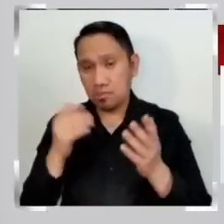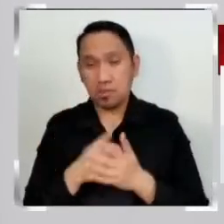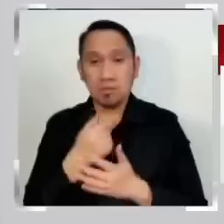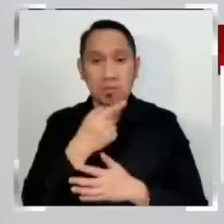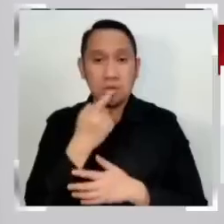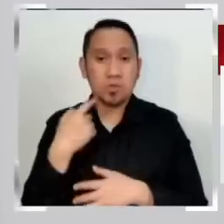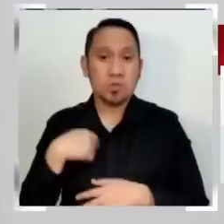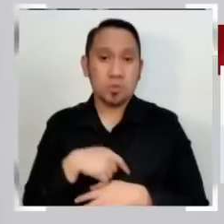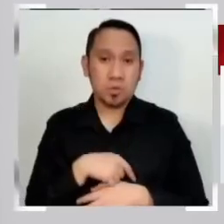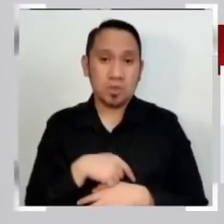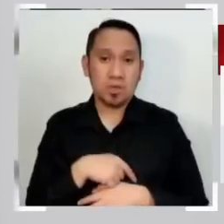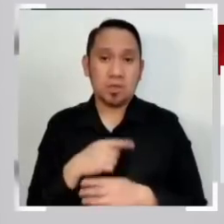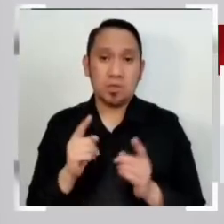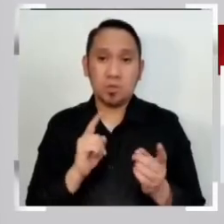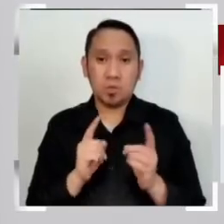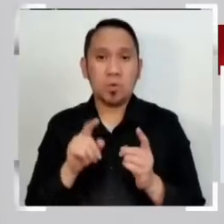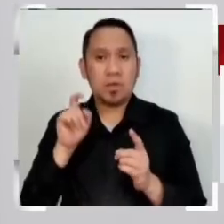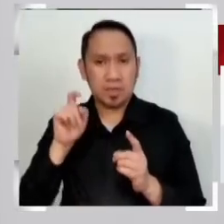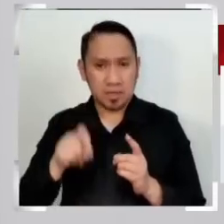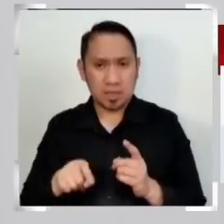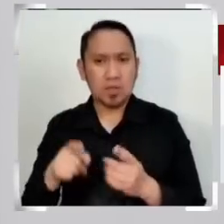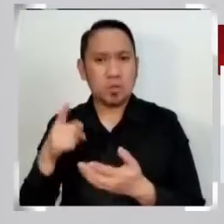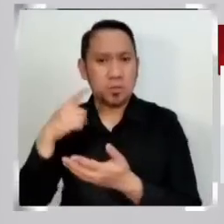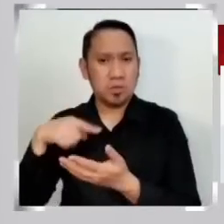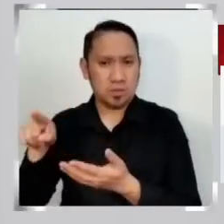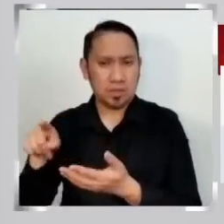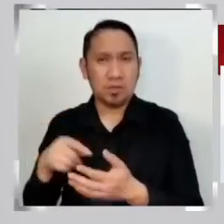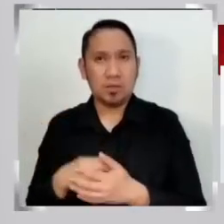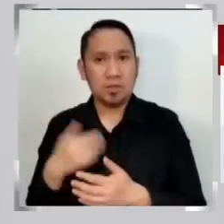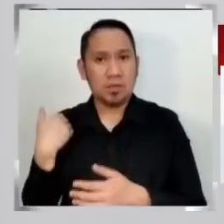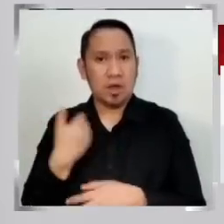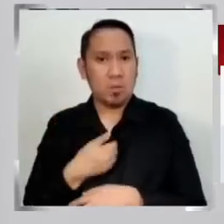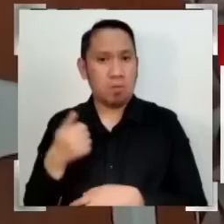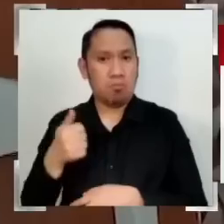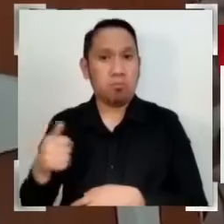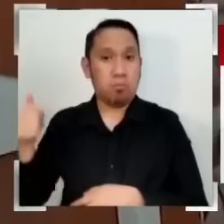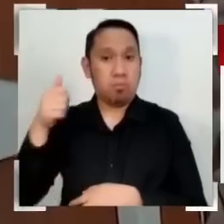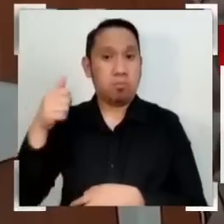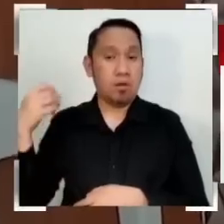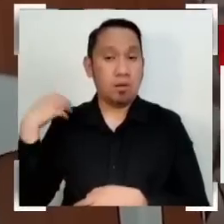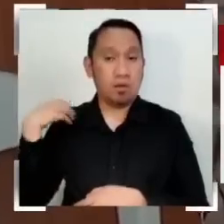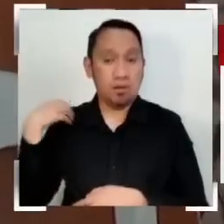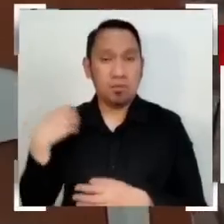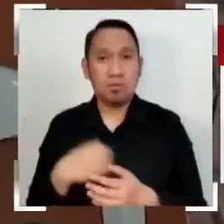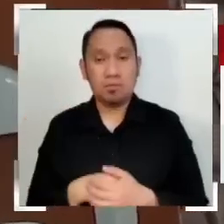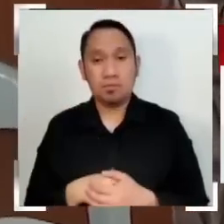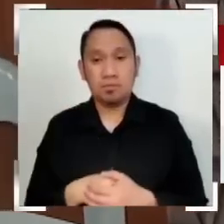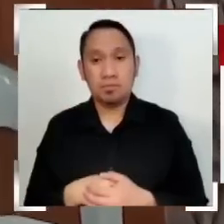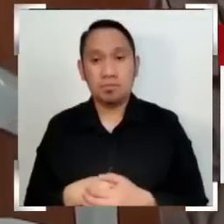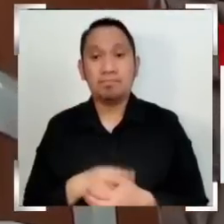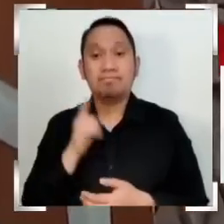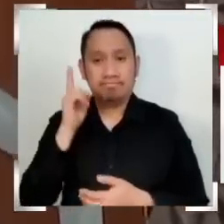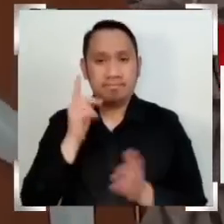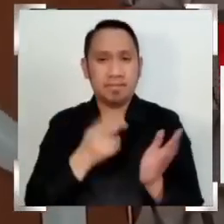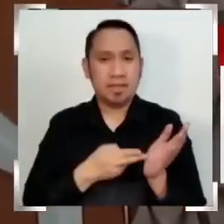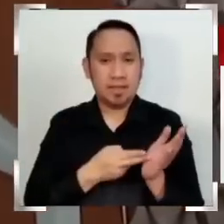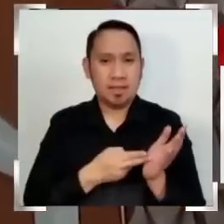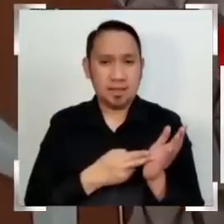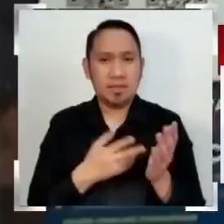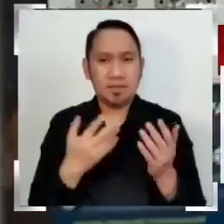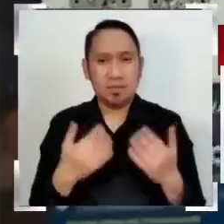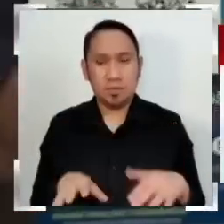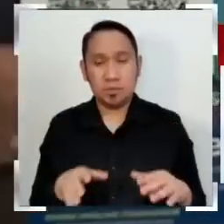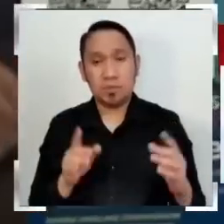kaya namin i-verify sa aming mga commanders kung yes. Aminado si Tore na dati na niyang kakilala ang